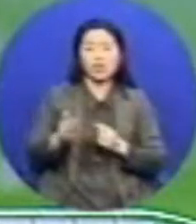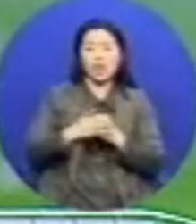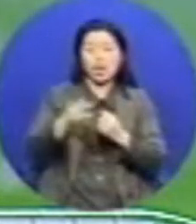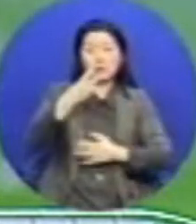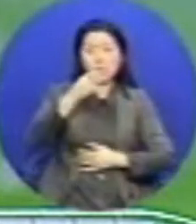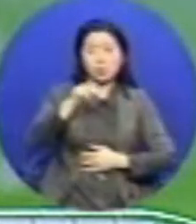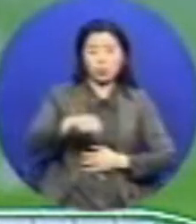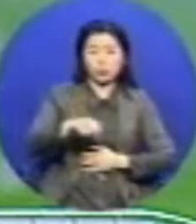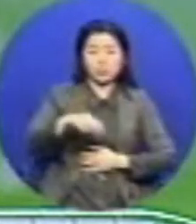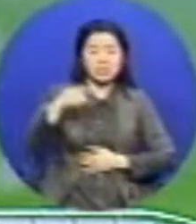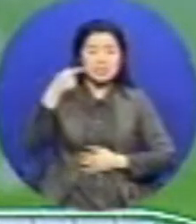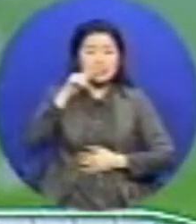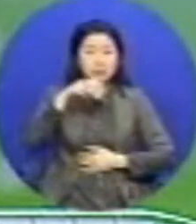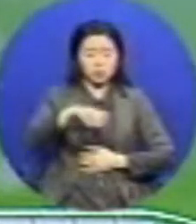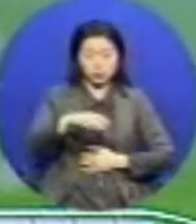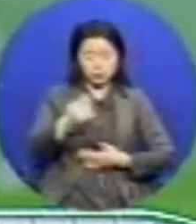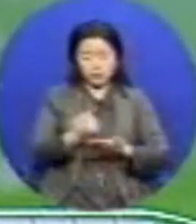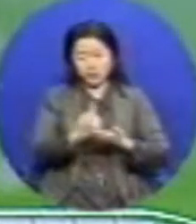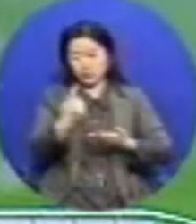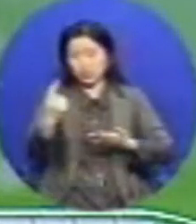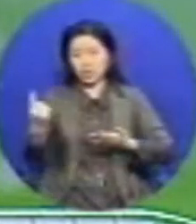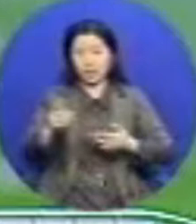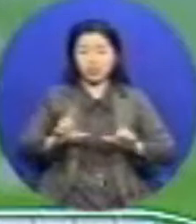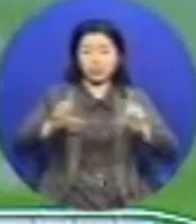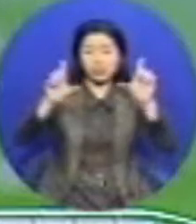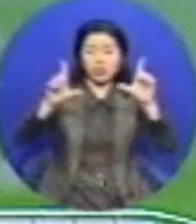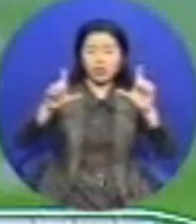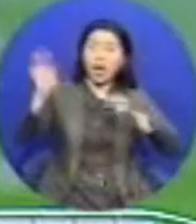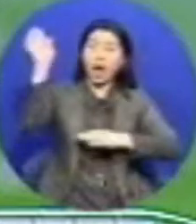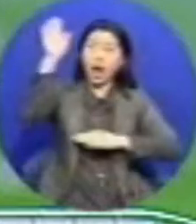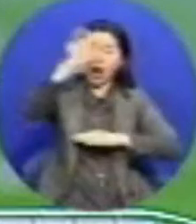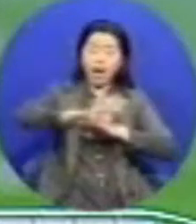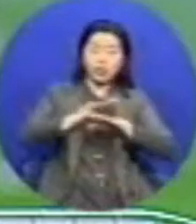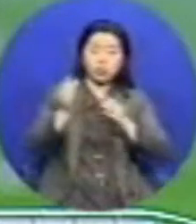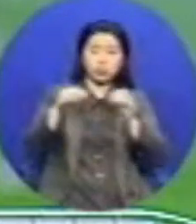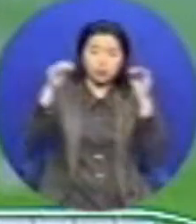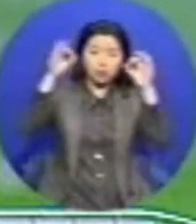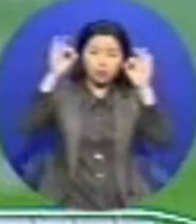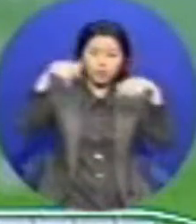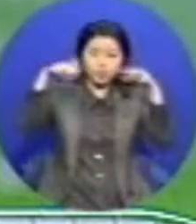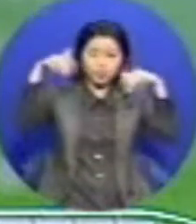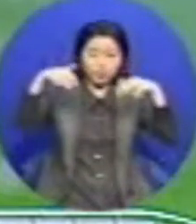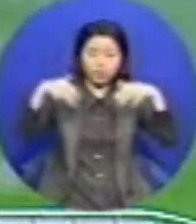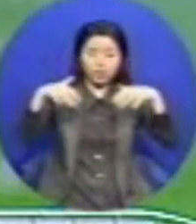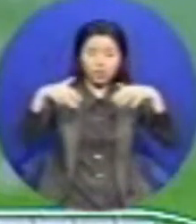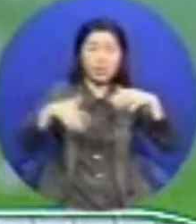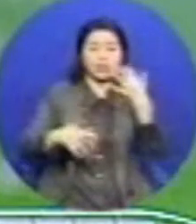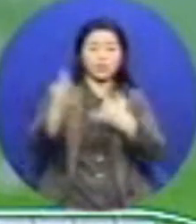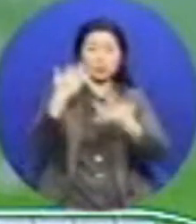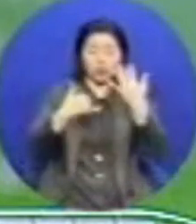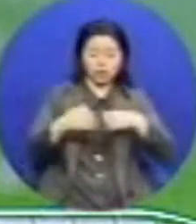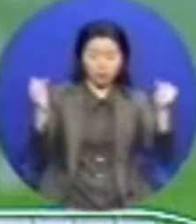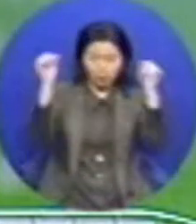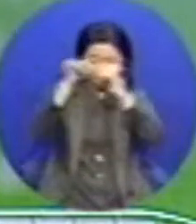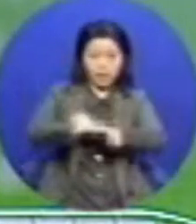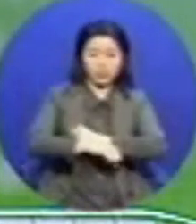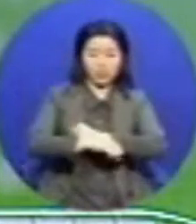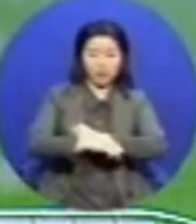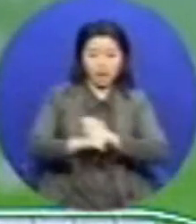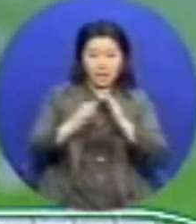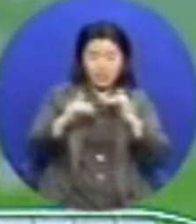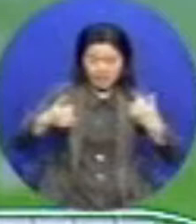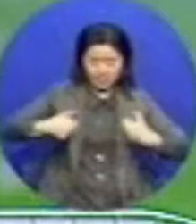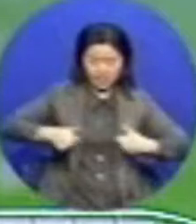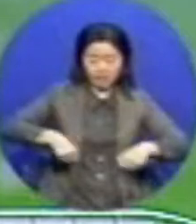롯이 소돔 에서 나가던 날에 하늘로부터 불과 유황이 비오 듯 하여 그들을 멸망시켜 있느니라 인자가 나타나는